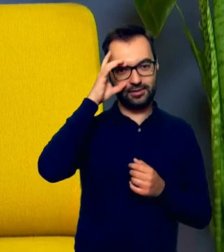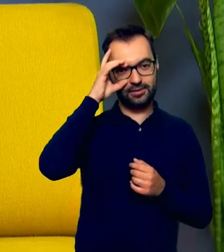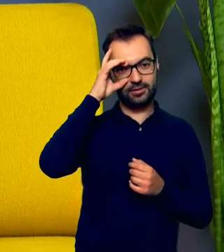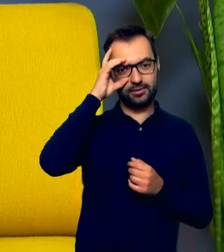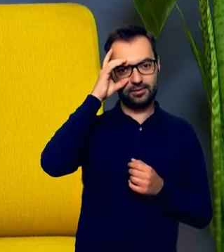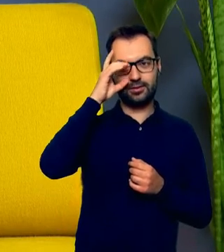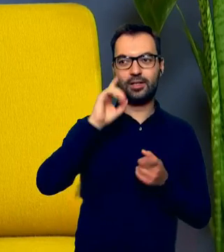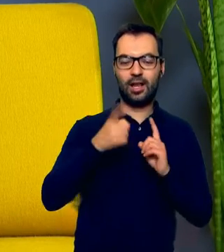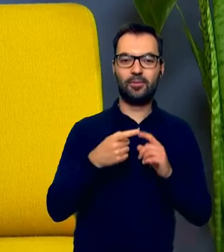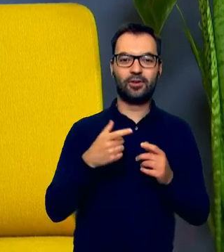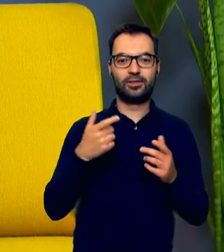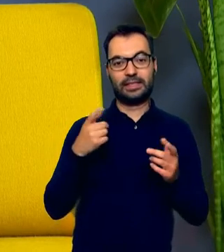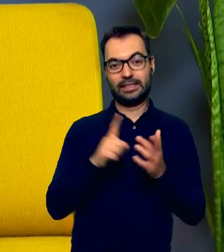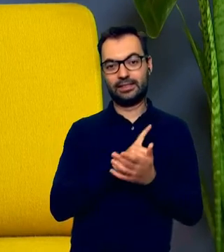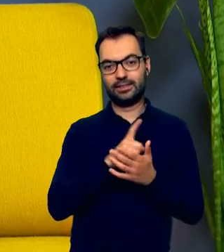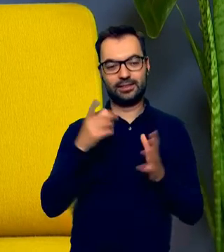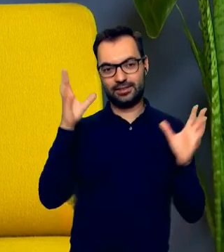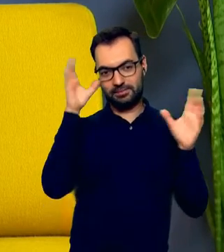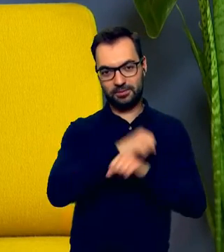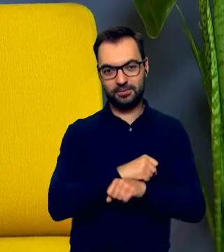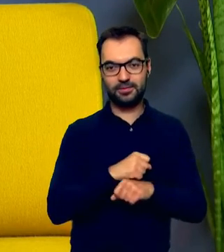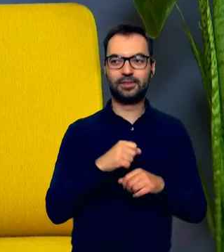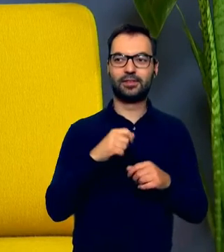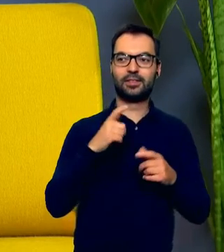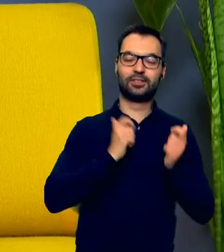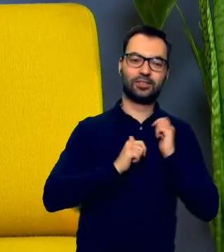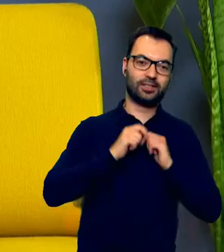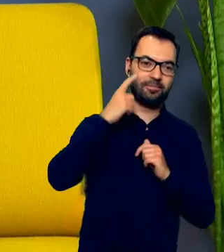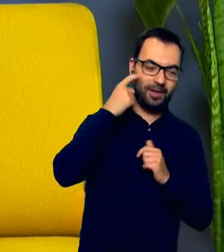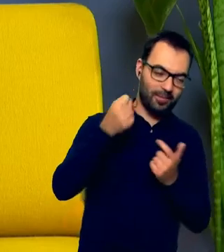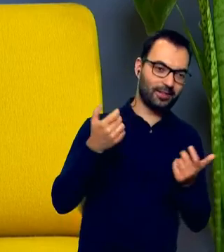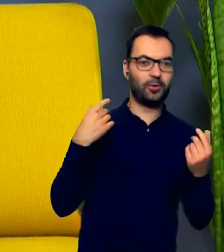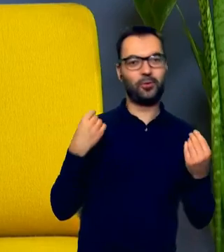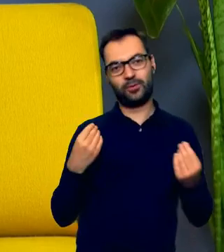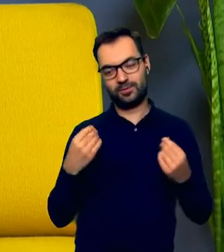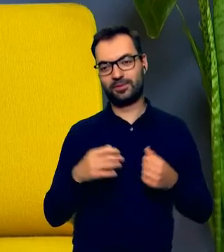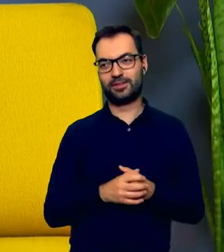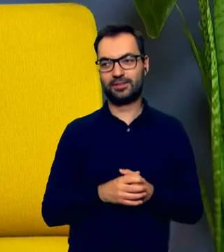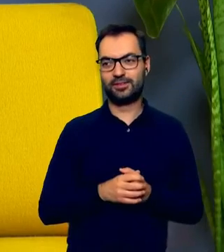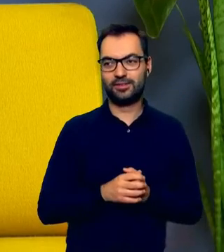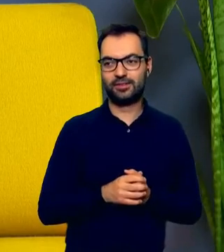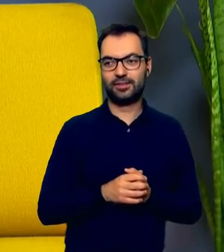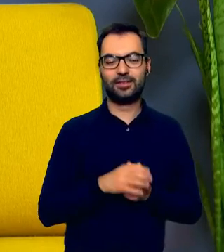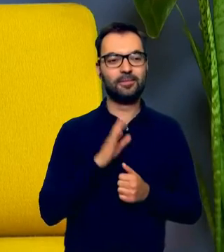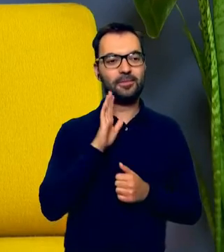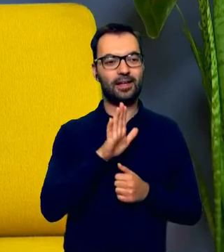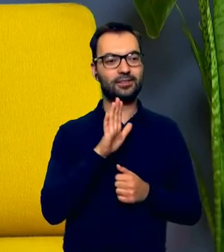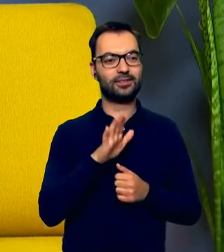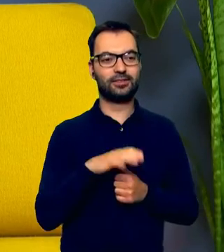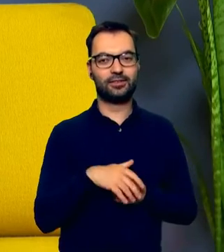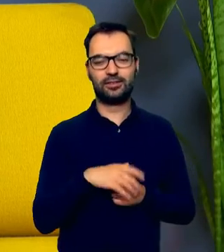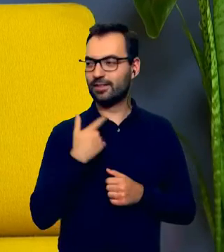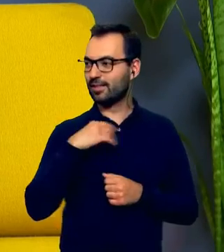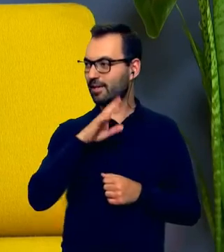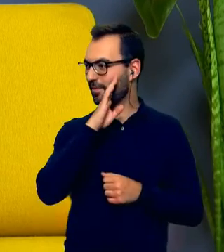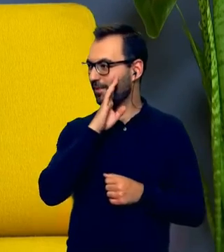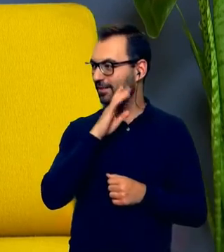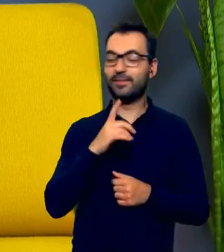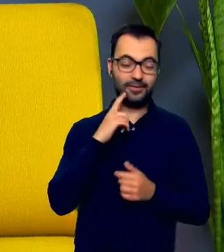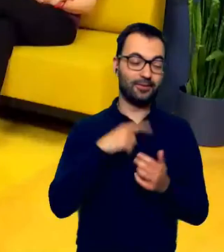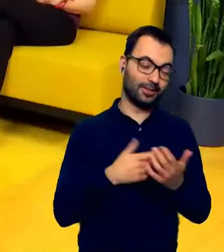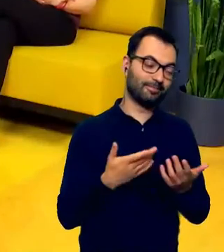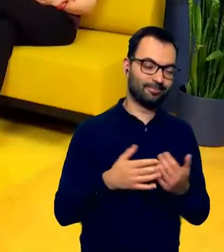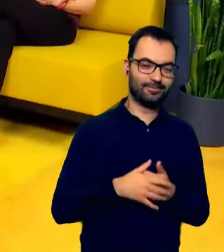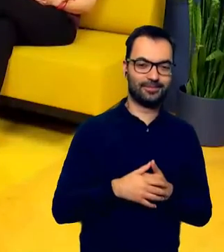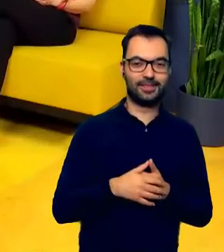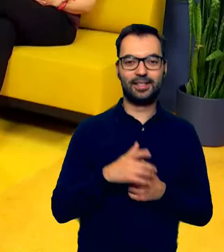albo grozi ci, że nie zapamiętasz, po czym cieszysz się, że jednak ci się udało zapamiętać. Mhm. Masz taki... Ja nie pamiętam tego w ogóle. No tak, ty